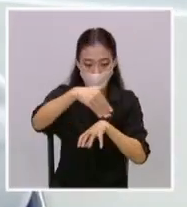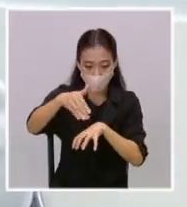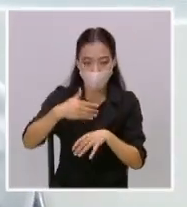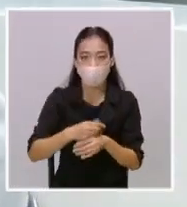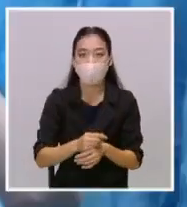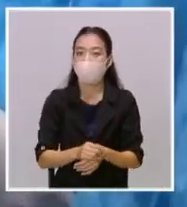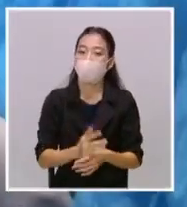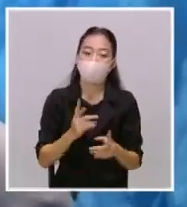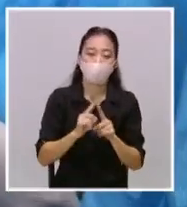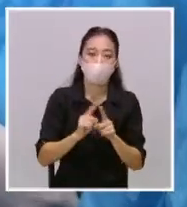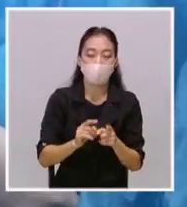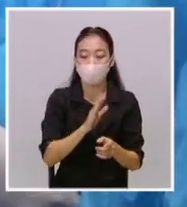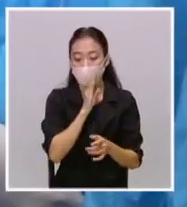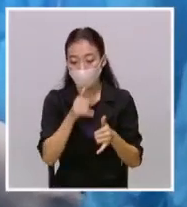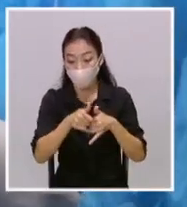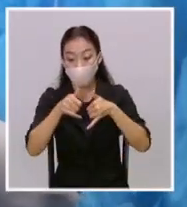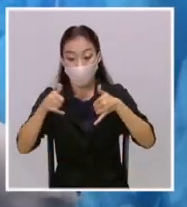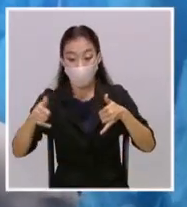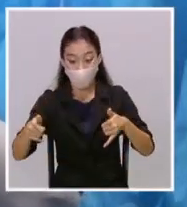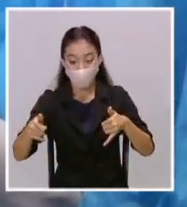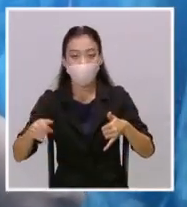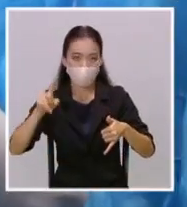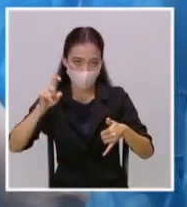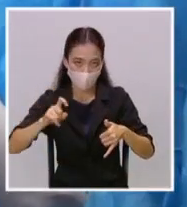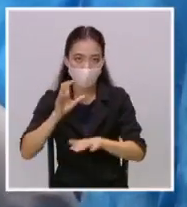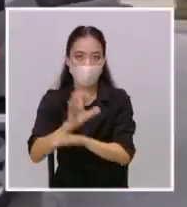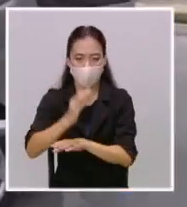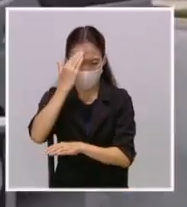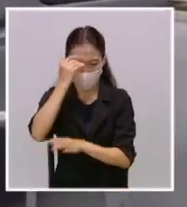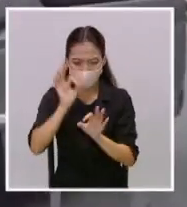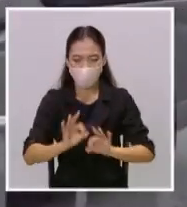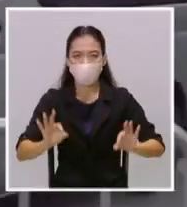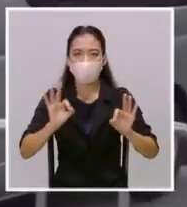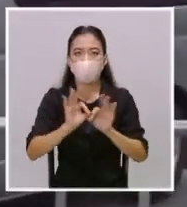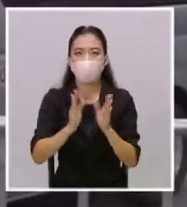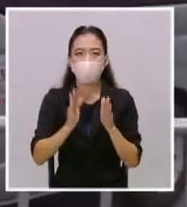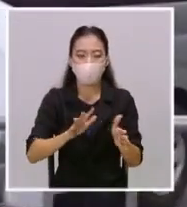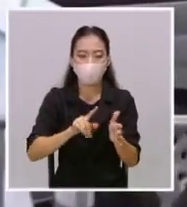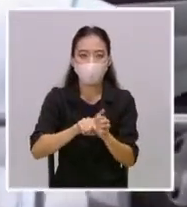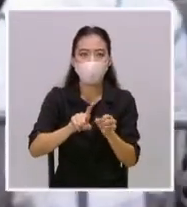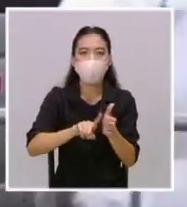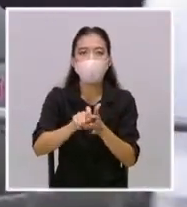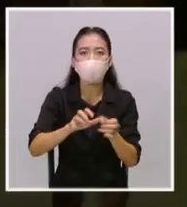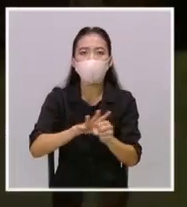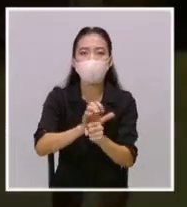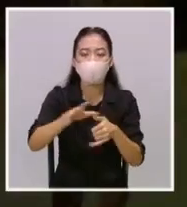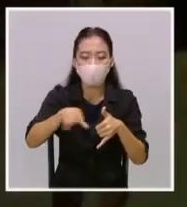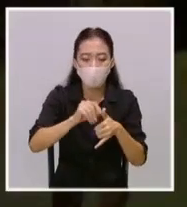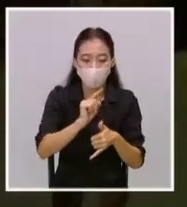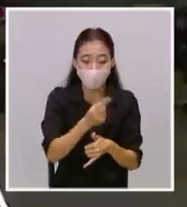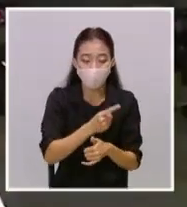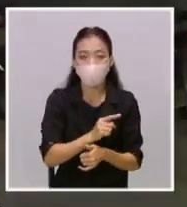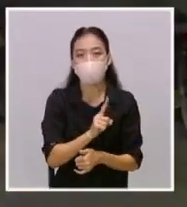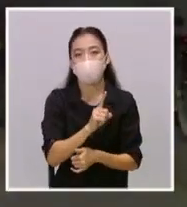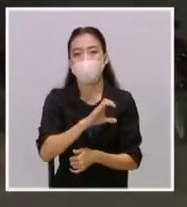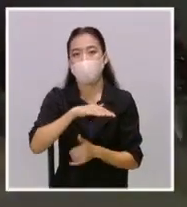ว่างกันด้วยการแถลงครั้งนี้มีขึ้นหลังจากพบผู้ติดเชื้อรายใหม่มากกว่า100คนส่วนใหญ่เชื่อมโยงกับคลัสเตอร์ชาวคริสต์